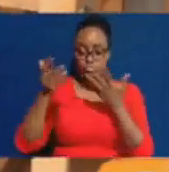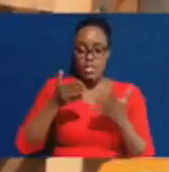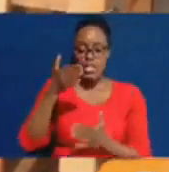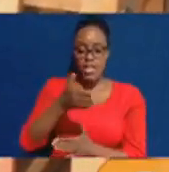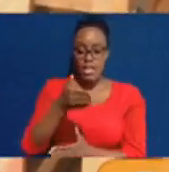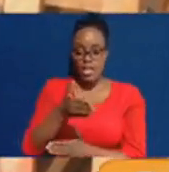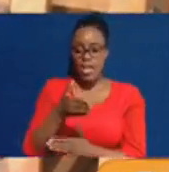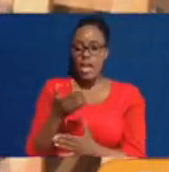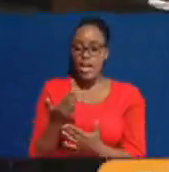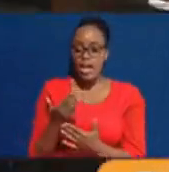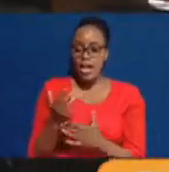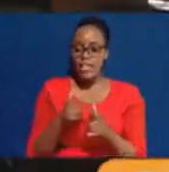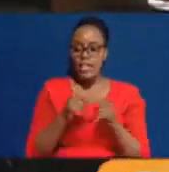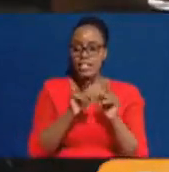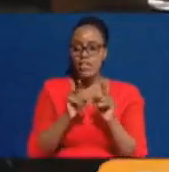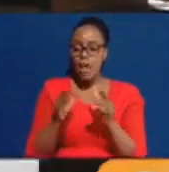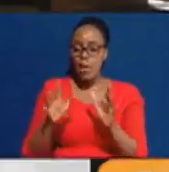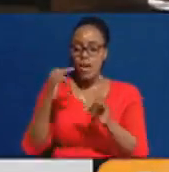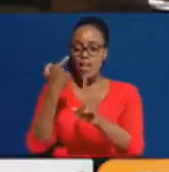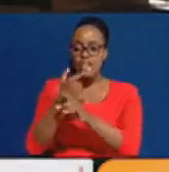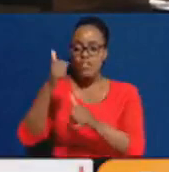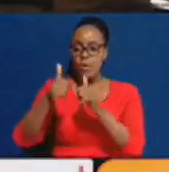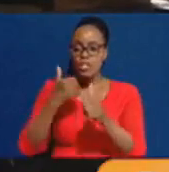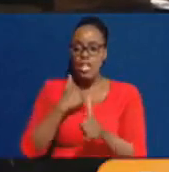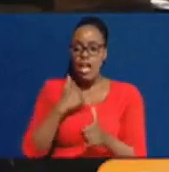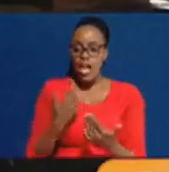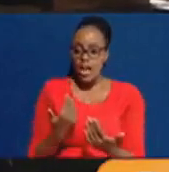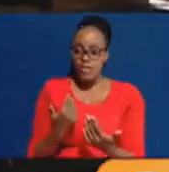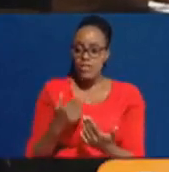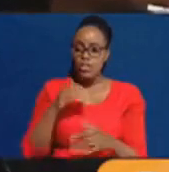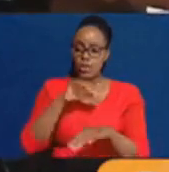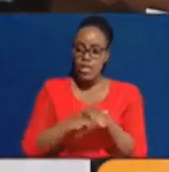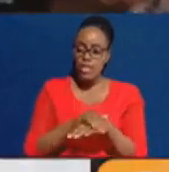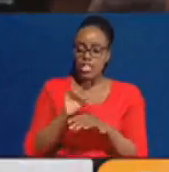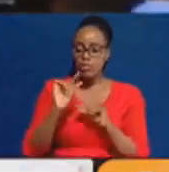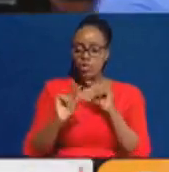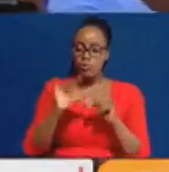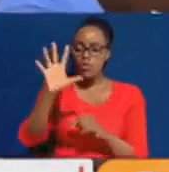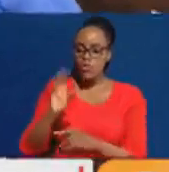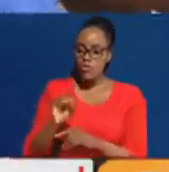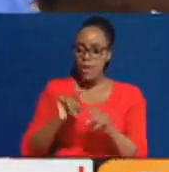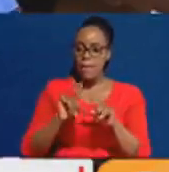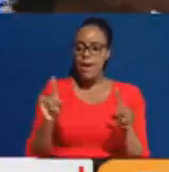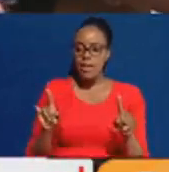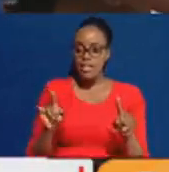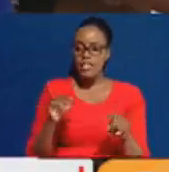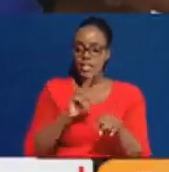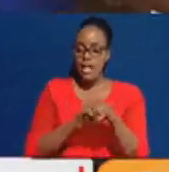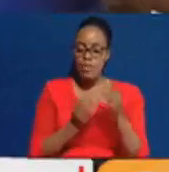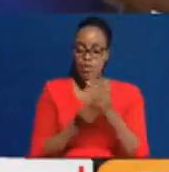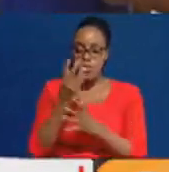very expensive. Unaweza pata tomato moja shilingi 20, unapata kabeji shilingi 50. Lakini kazi inavyokuza vitu